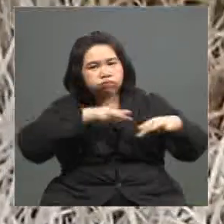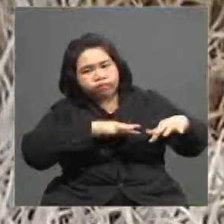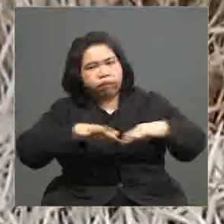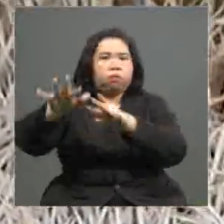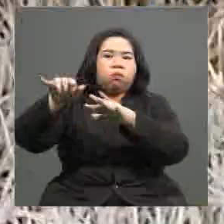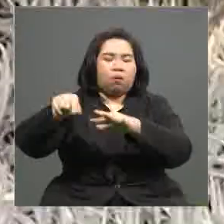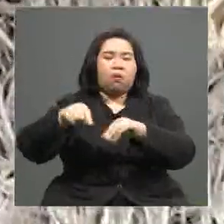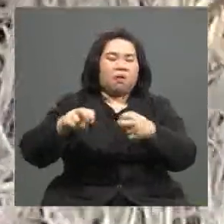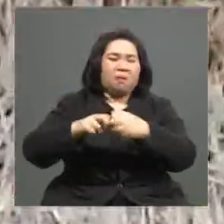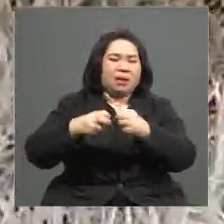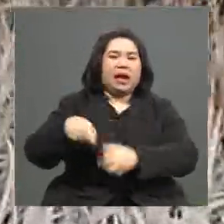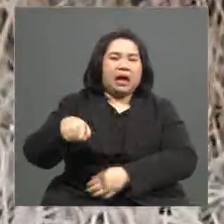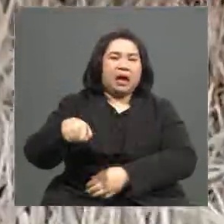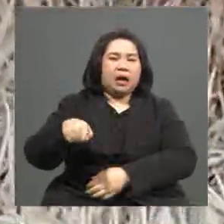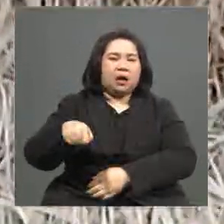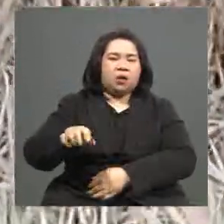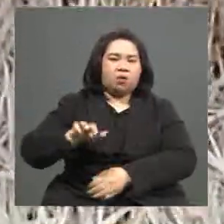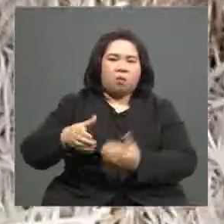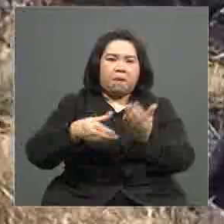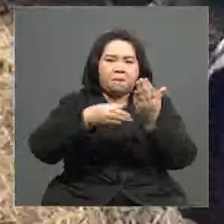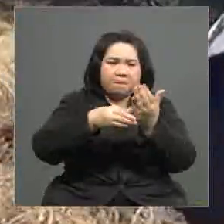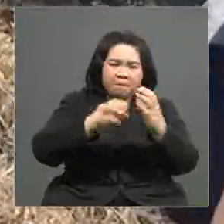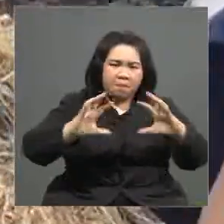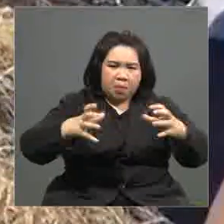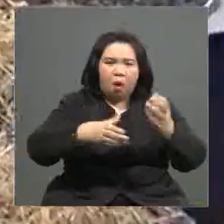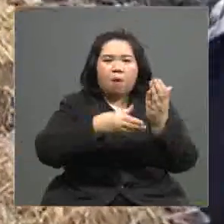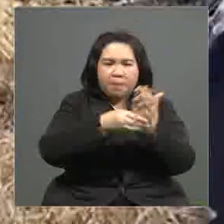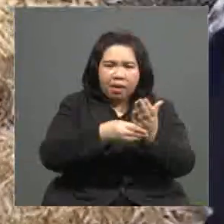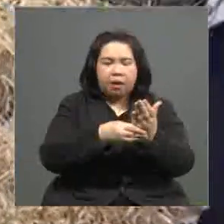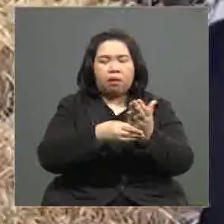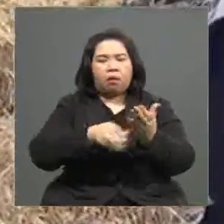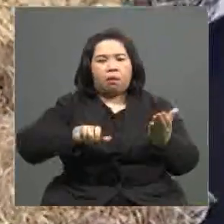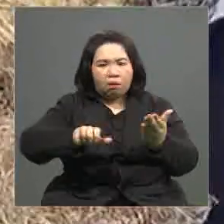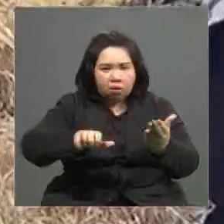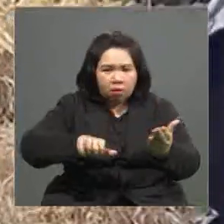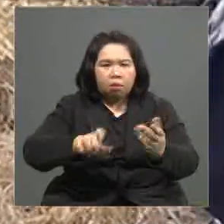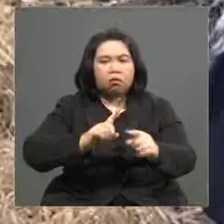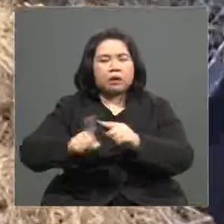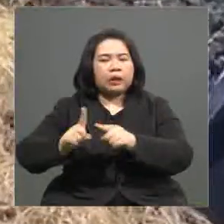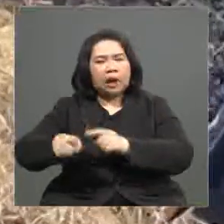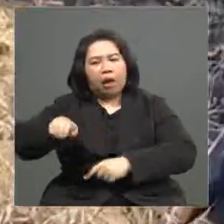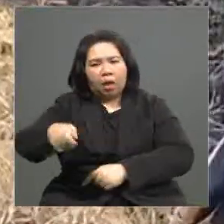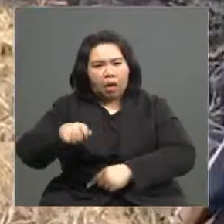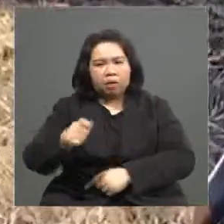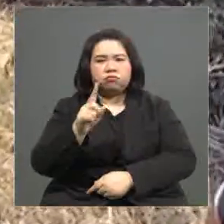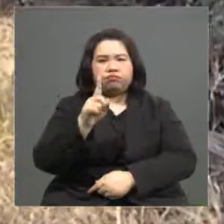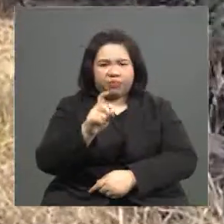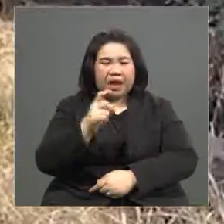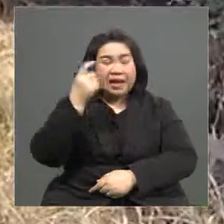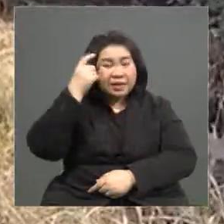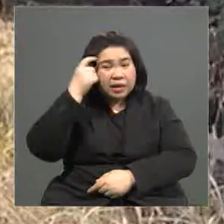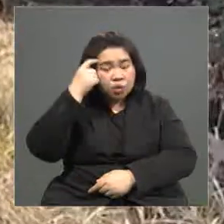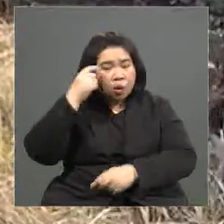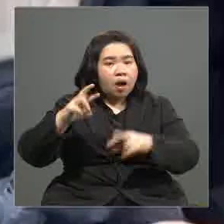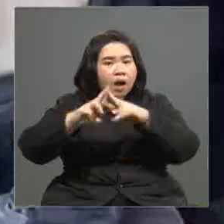ให้ได้รับผลกระทบทั้งระบบเบรกห้องเครื่องยนต์คลัชคอมแอร์ไดสตาร์ทซึ่งจากนี้เชื่อว่าอู่ซ่อมรถในจังหวัดเชียง